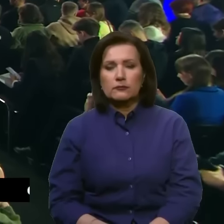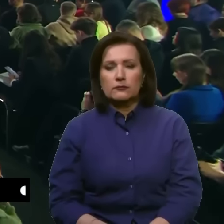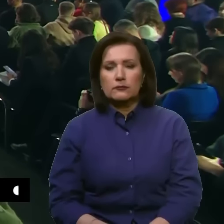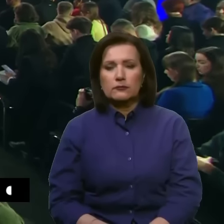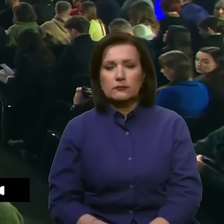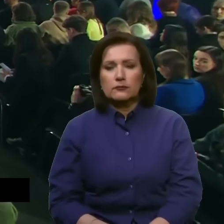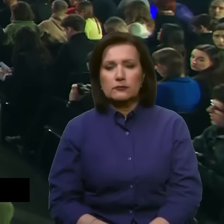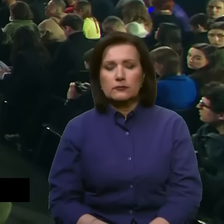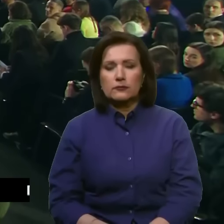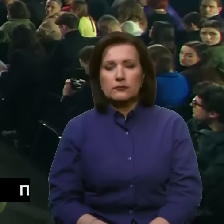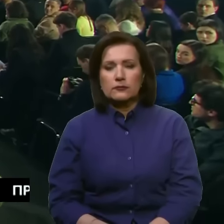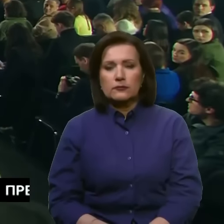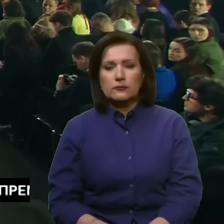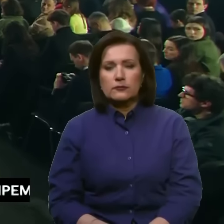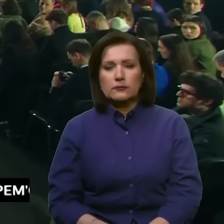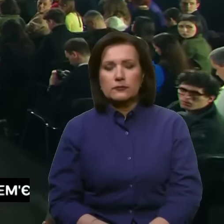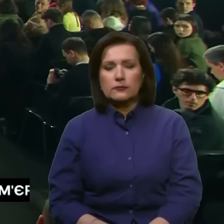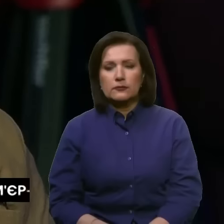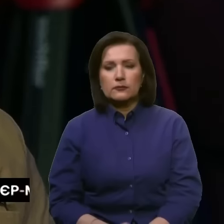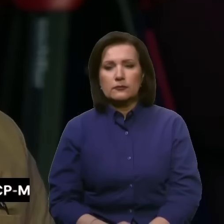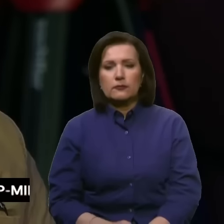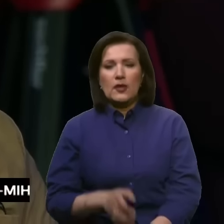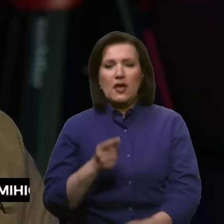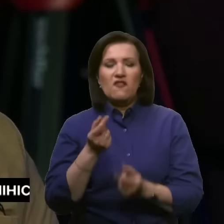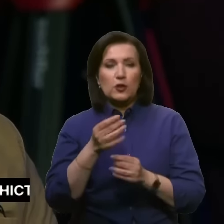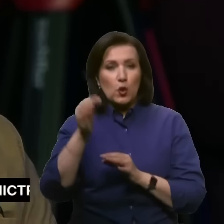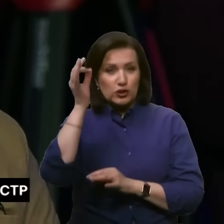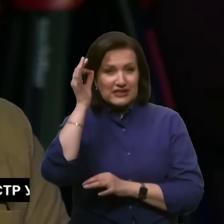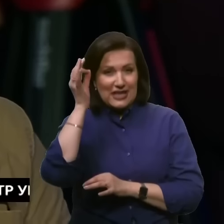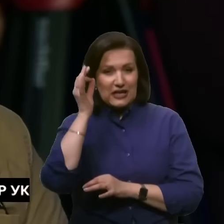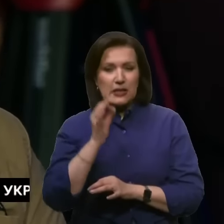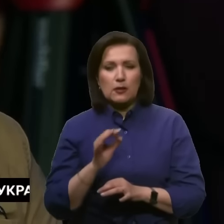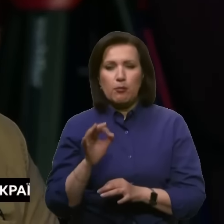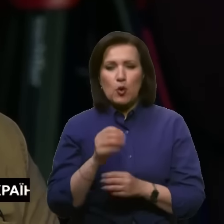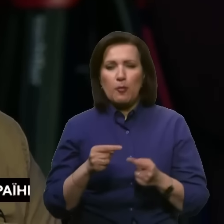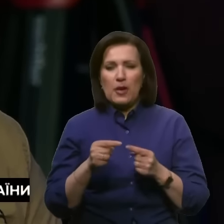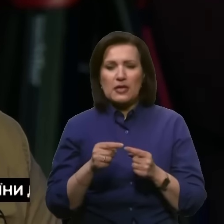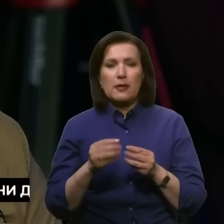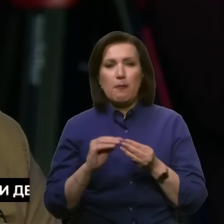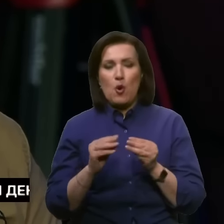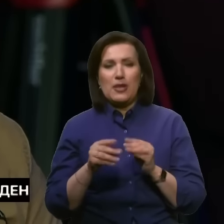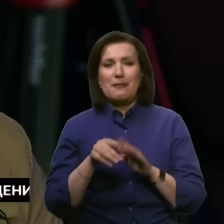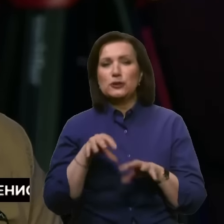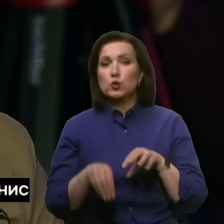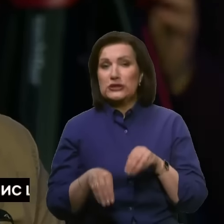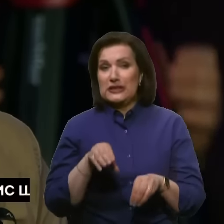Пётр Андрусечко, газета «Виборча». Ви вже трошки про це згадали, тобто про певні проблеми з сусідами.